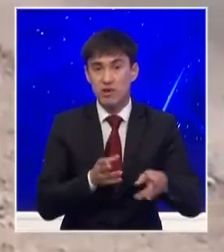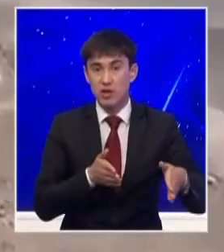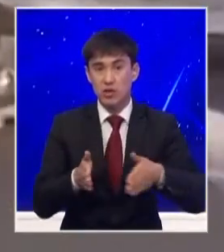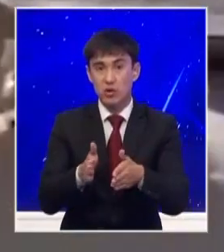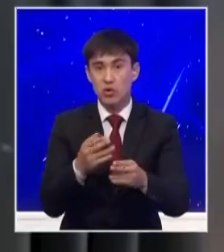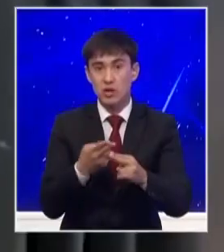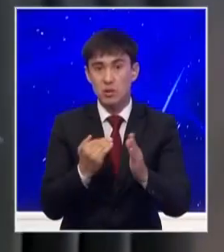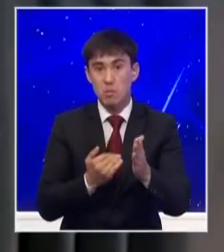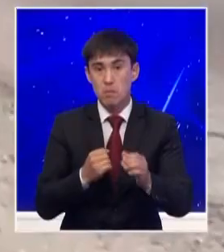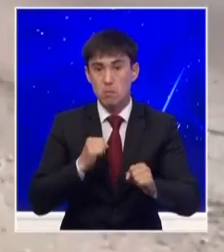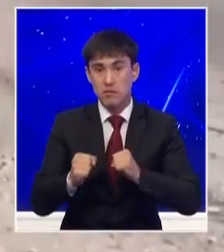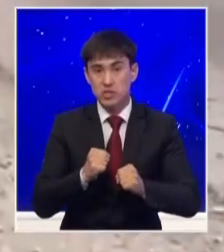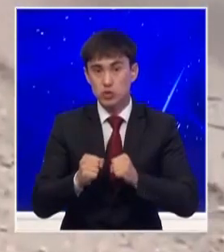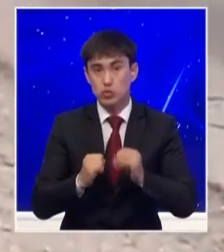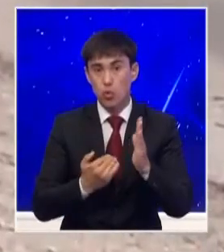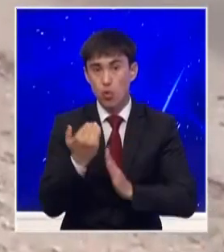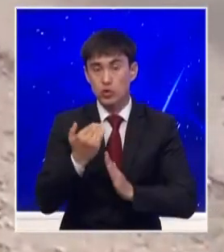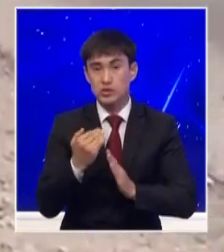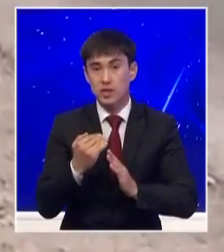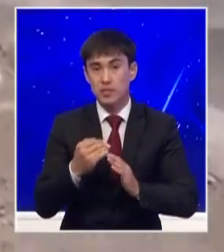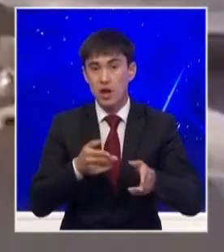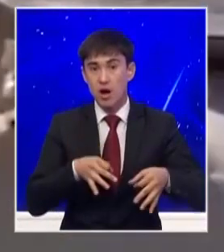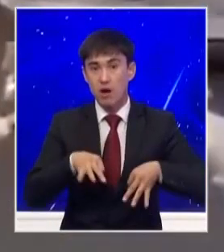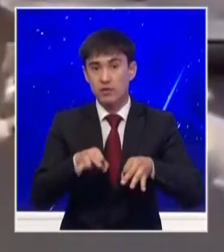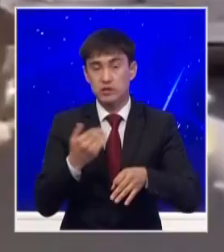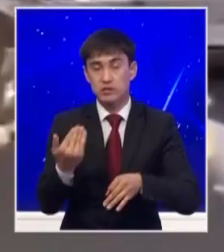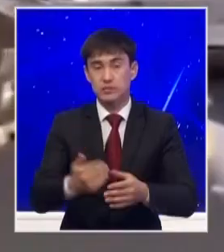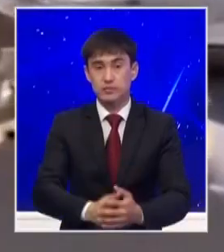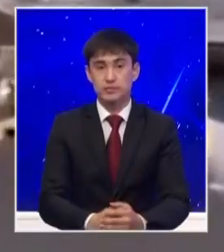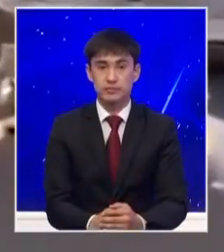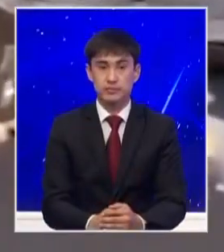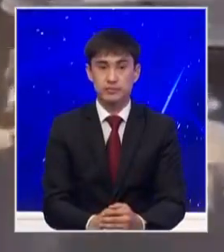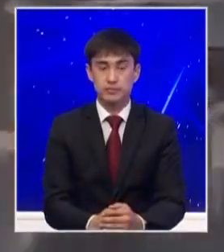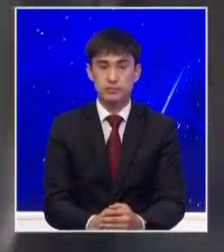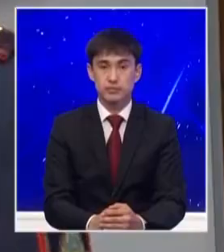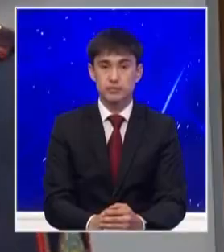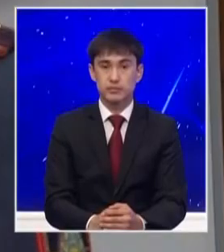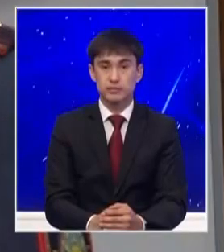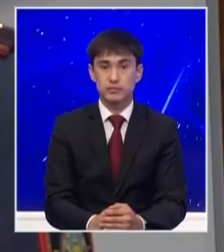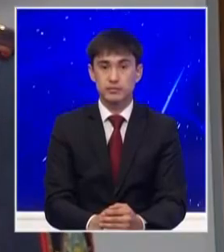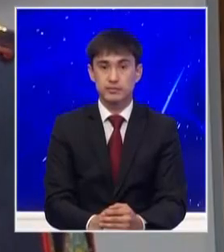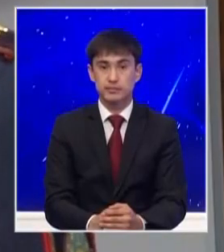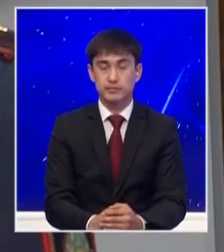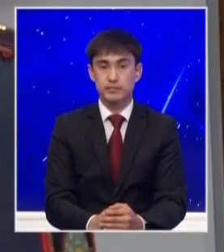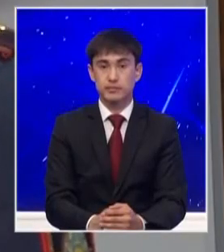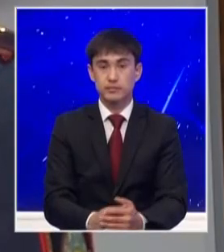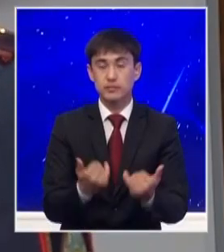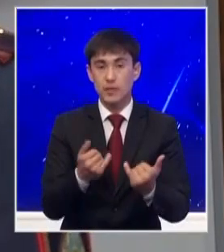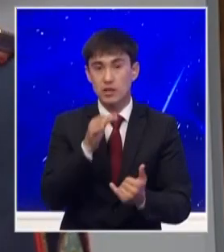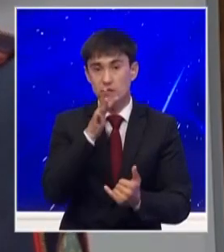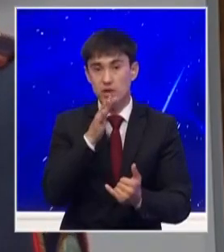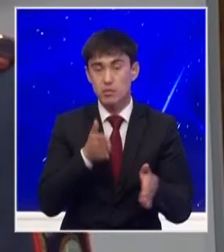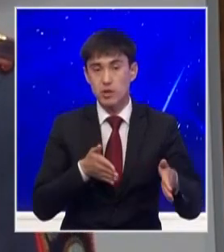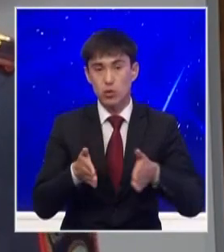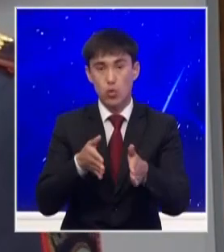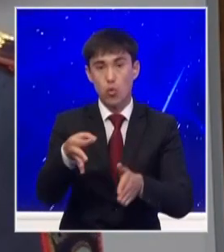на дорогах является превышение скорости автотранспортного средства. В данное время мы на